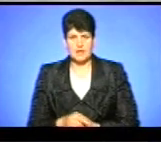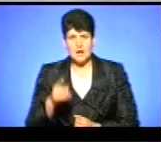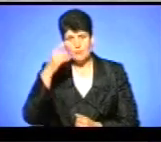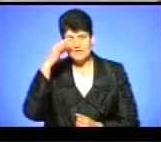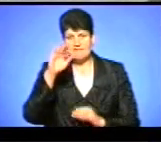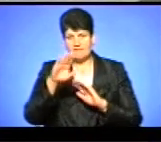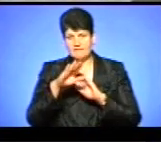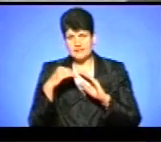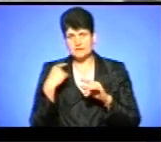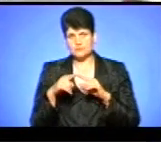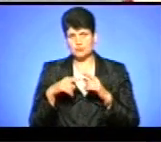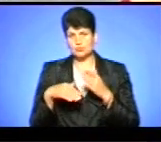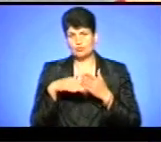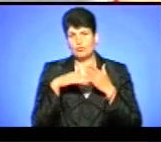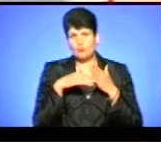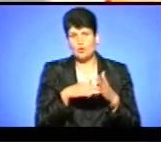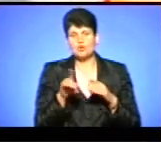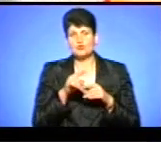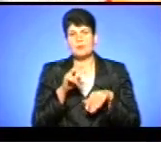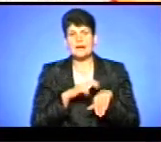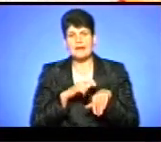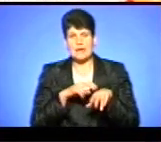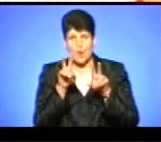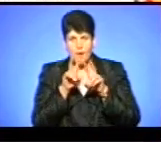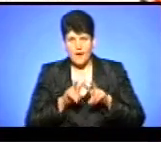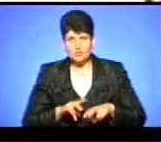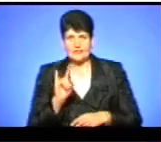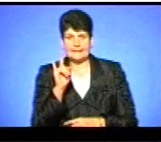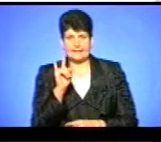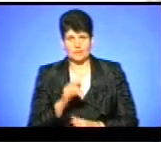Поліцейські викликали карету швидкої допомоги, щоб лікарі оглянули дитину.